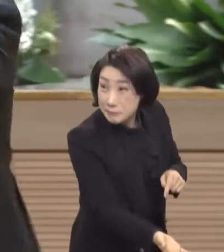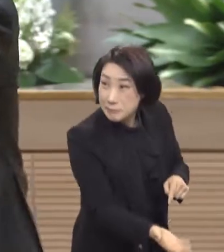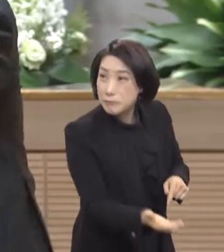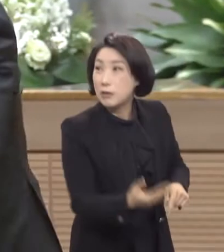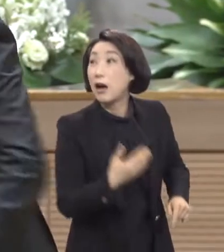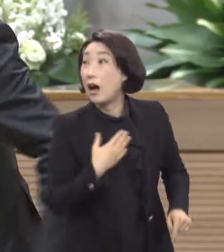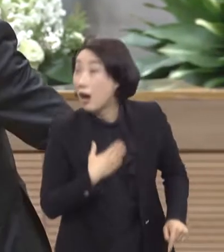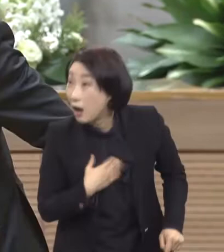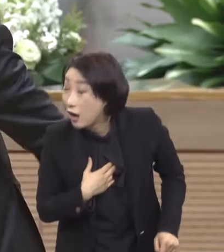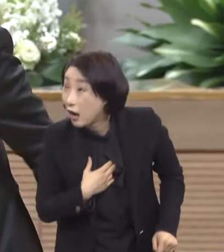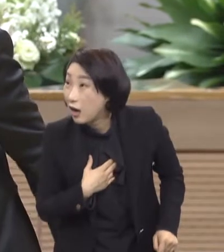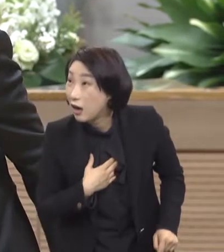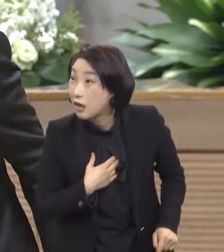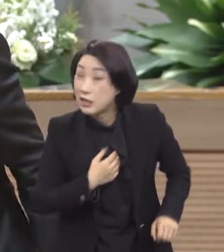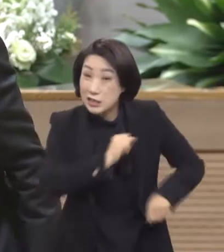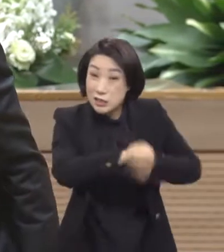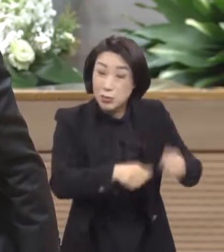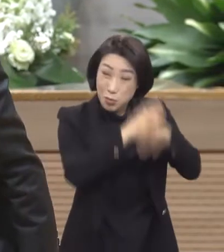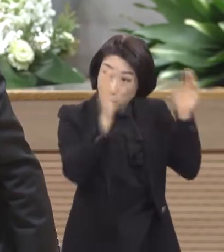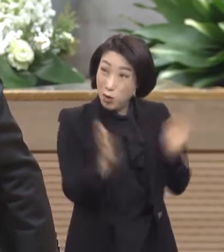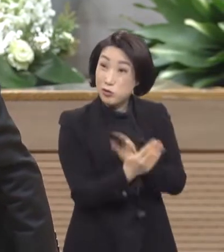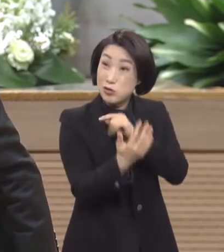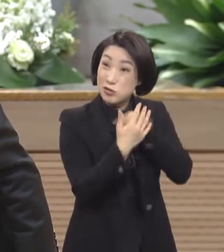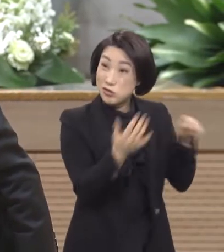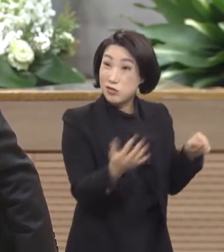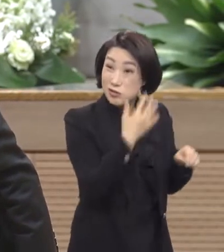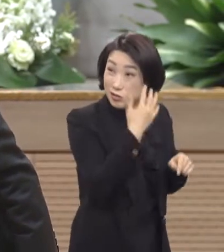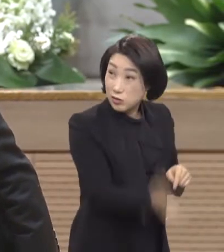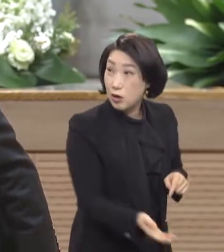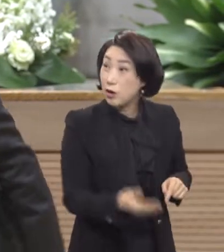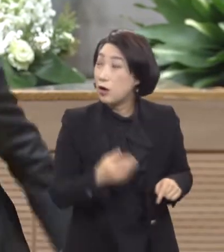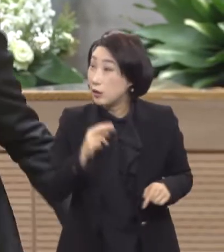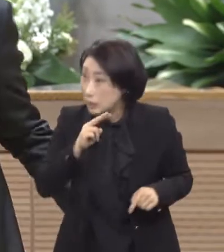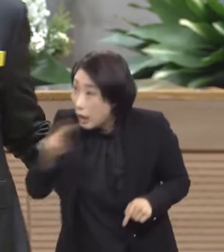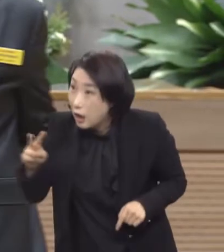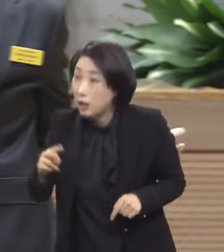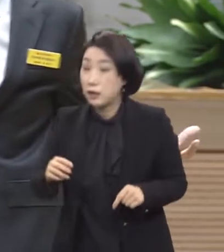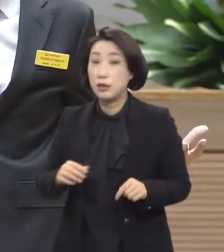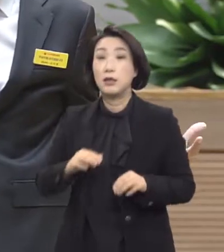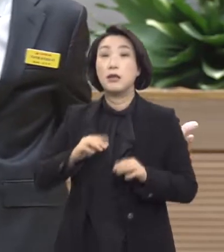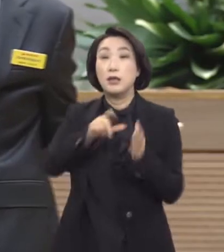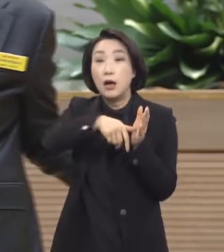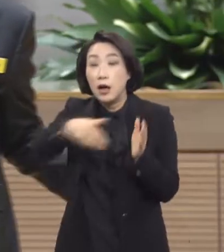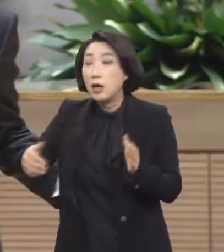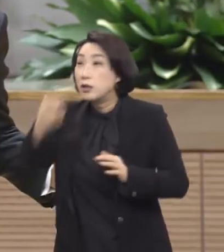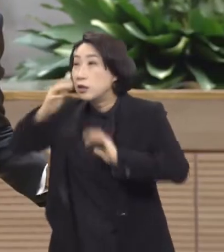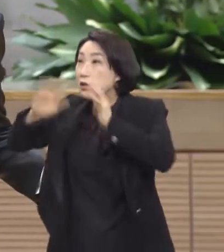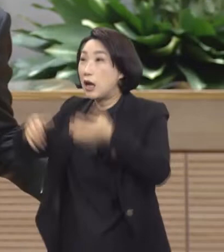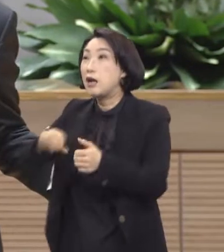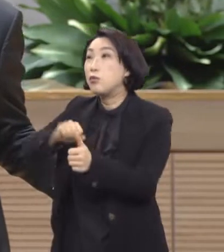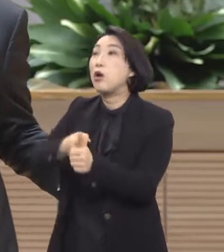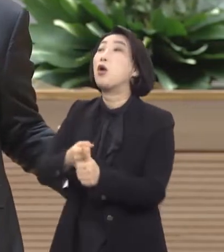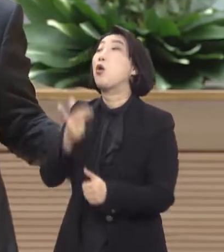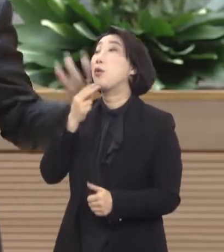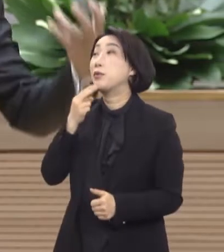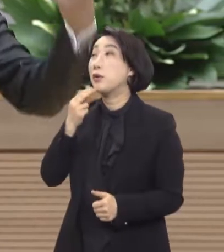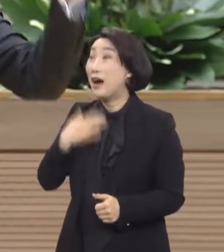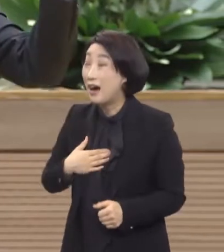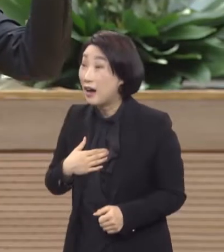싹 다 짐승까지 죽여 없어야 나중에 이스라엘에 화근이